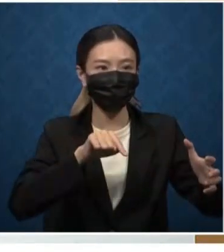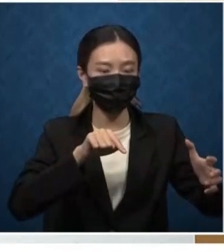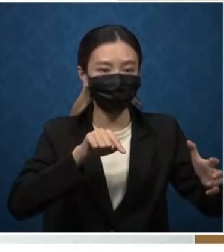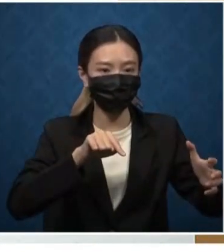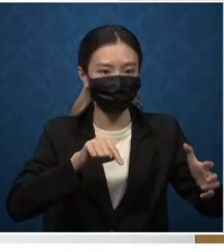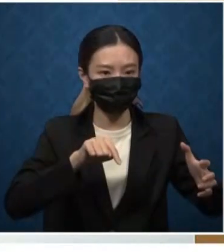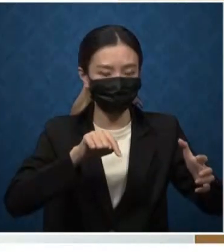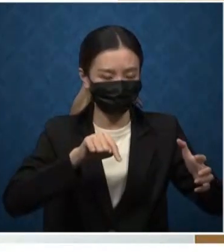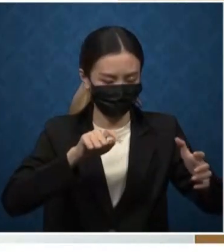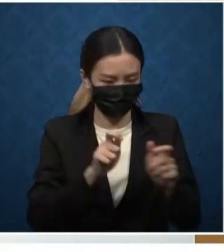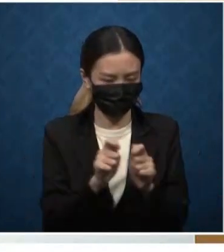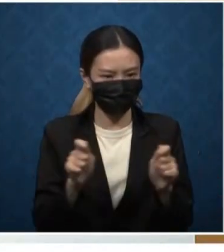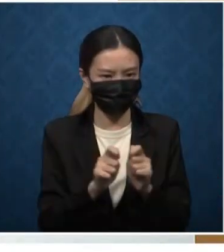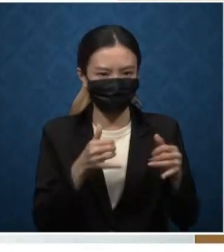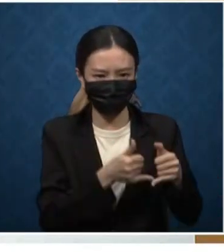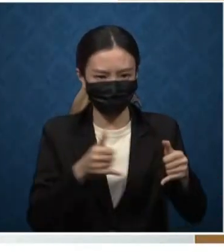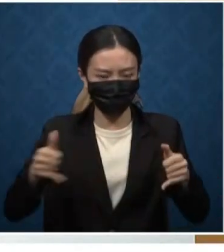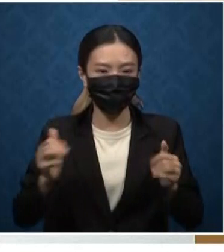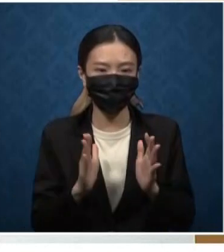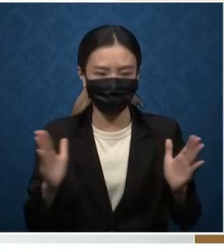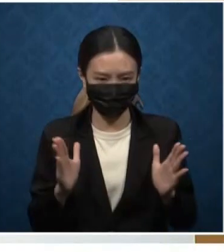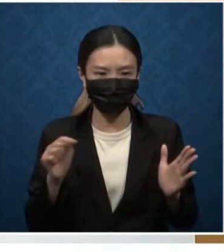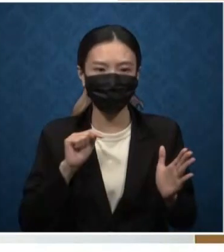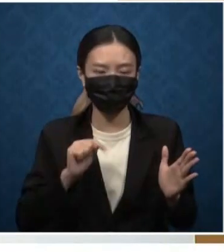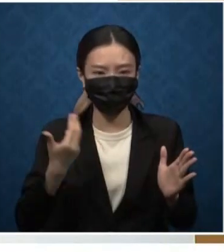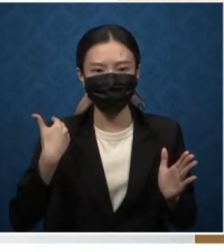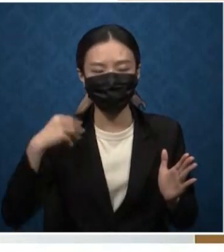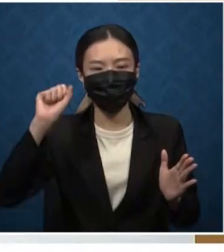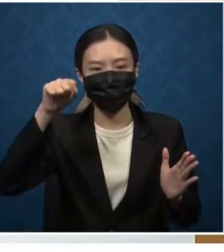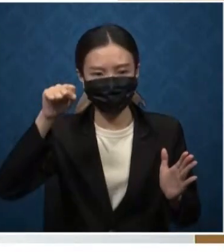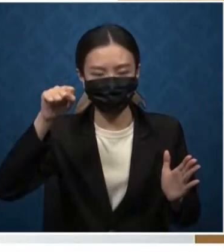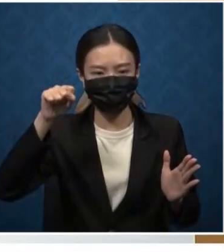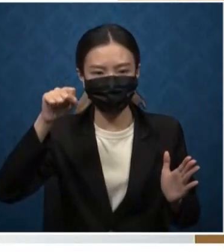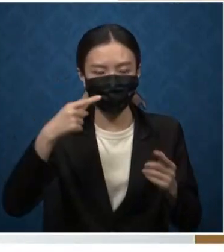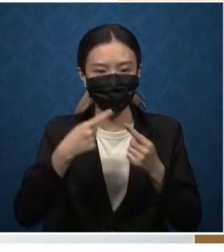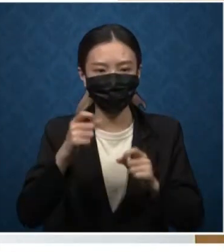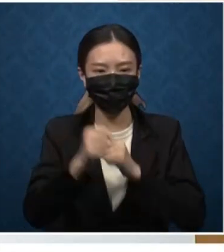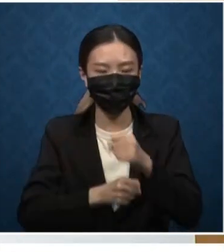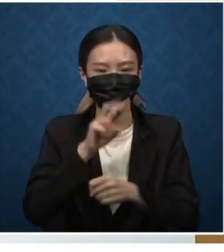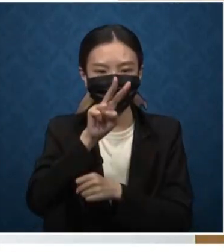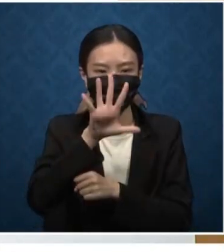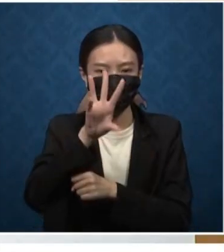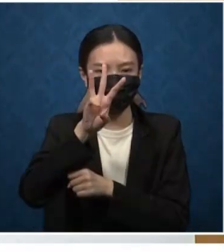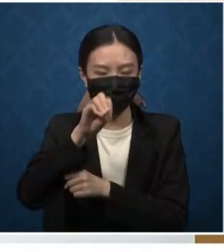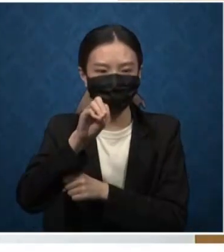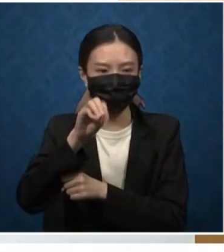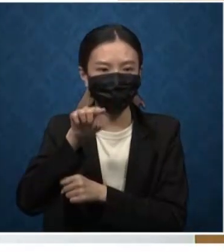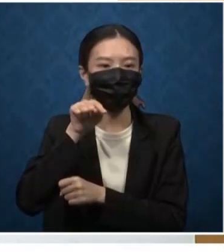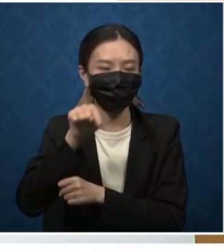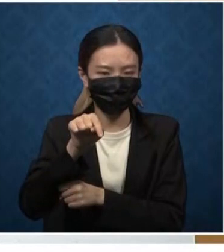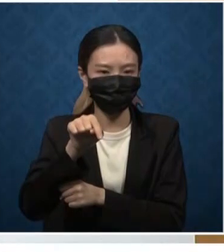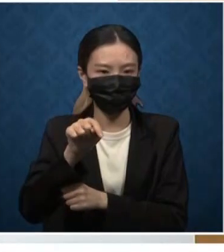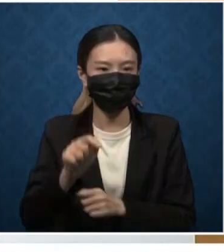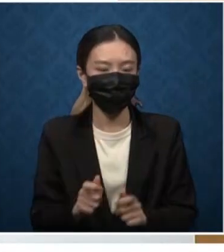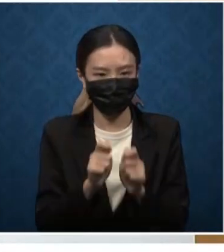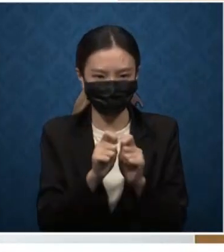ณะอนุกรรมการเท่าที่จำเป็นจริงๆอนุกรรมการตามกฎหมายตามพรบ.ปี2560คืออนุกรรมการกำกับการชำระหนี้